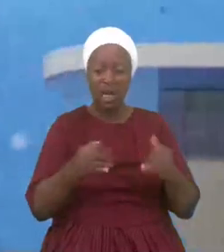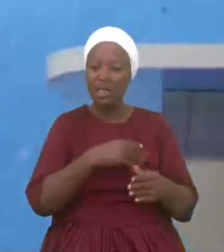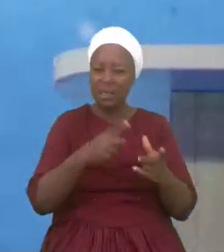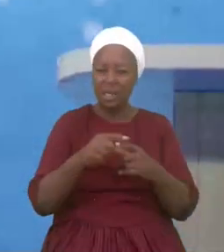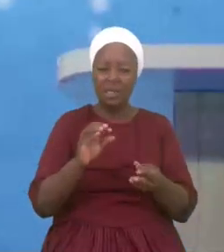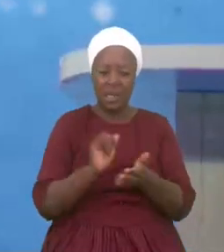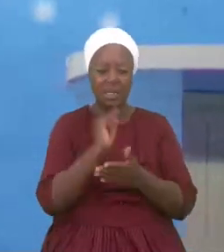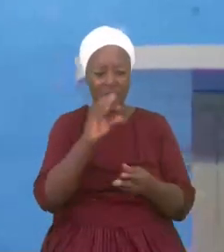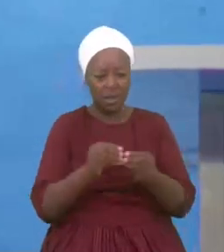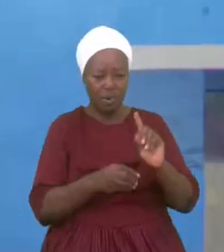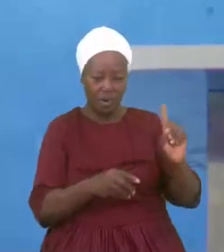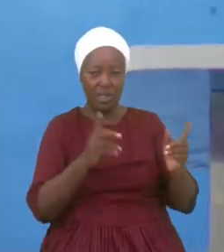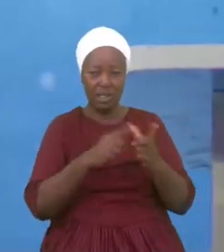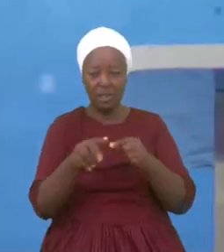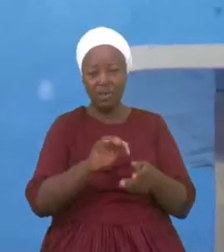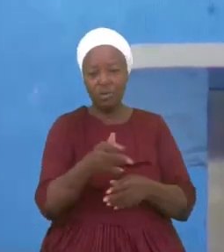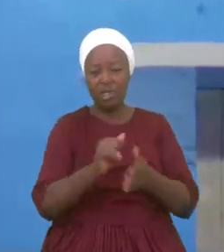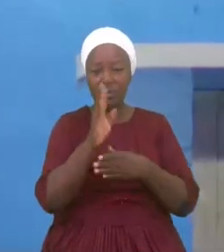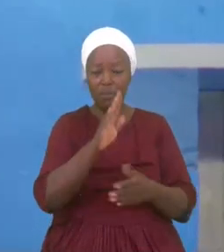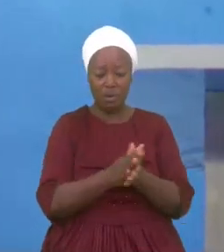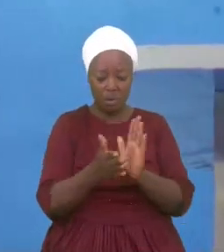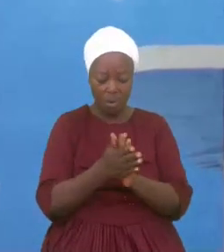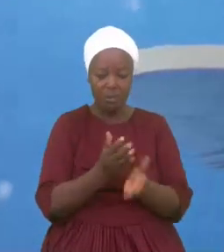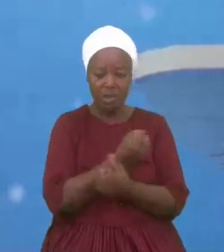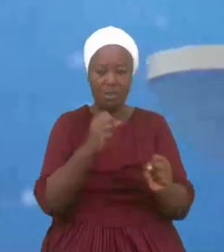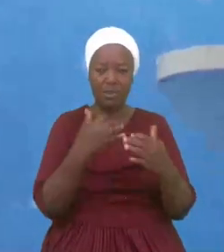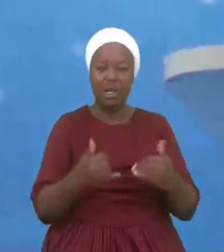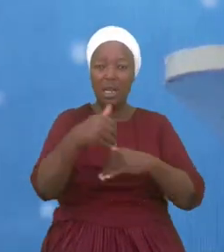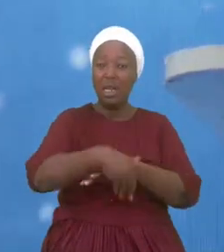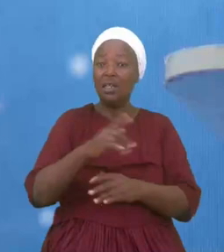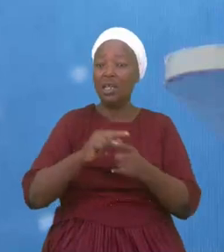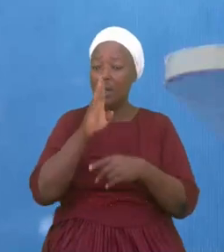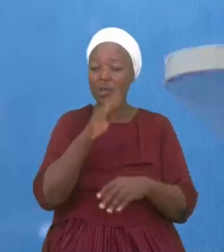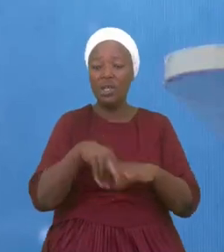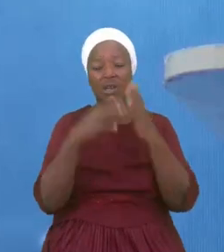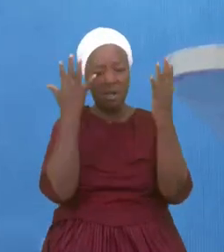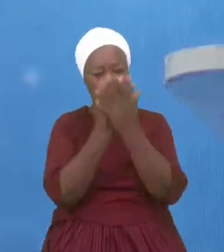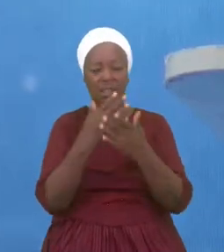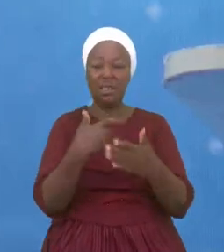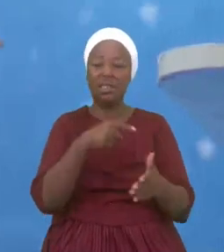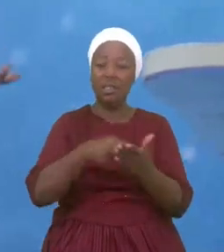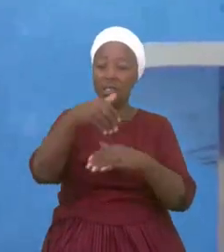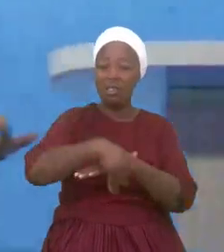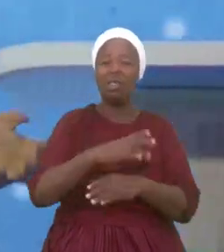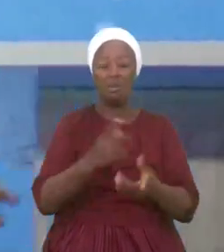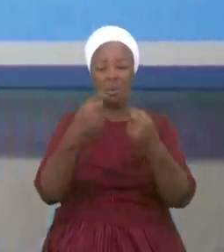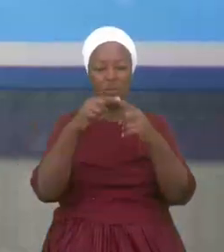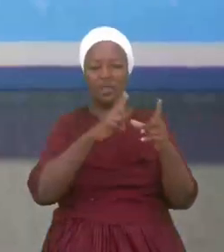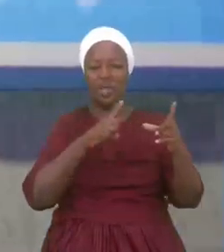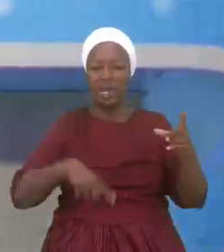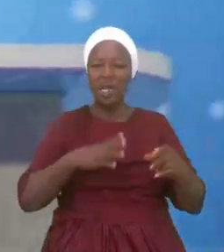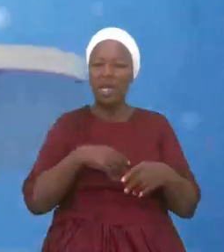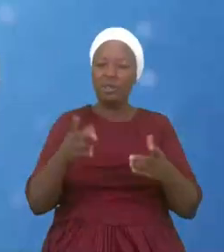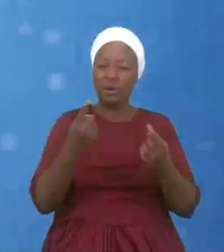il y a un une catégorie ceux qui sont déjà rajoutés qui sont dans le Seigneur c'est c'est la première catégorie numéro 2e